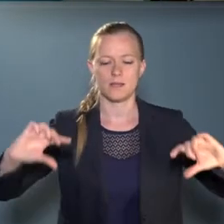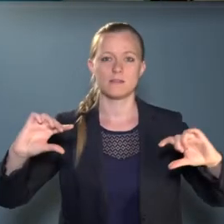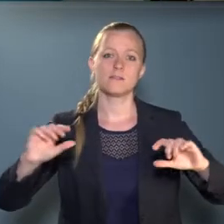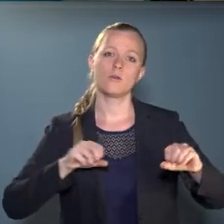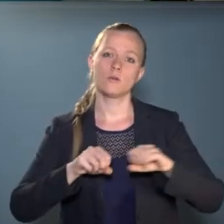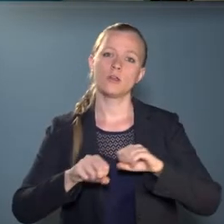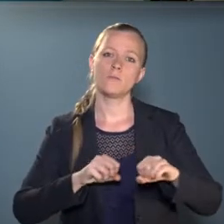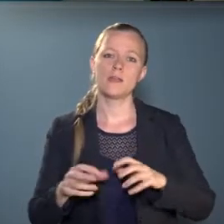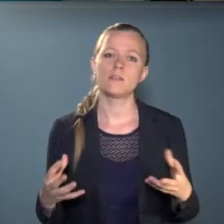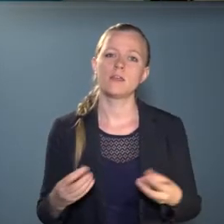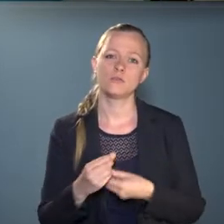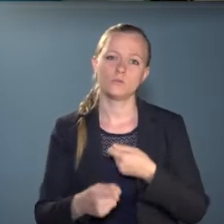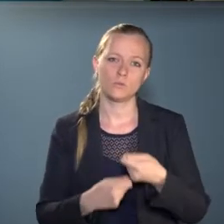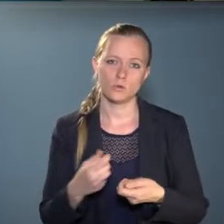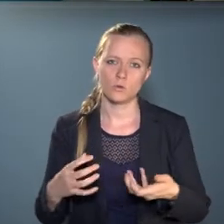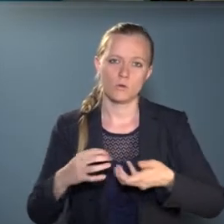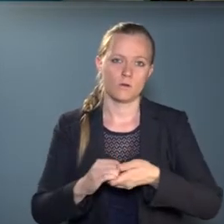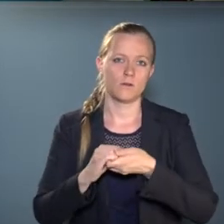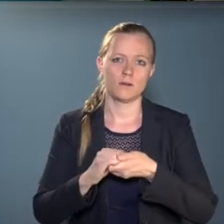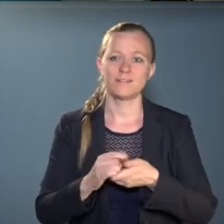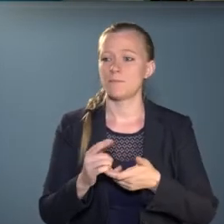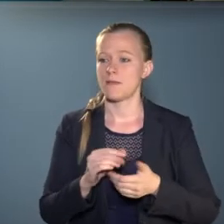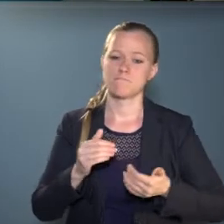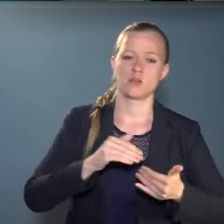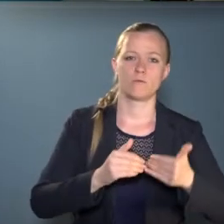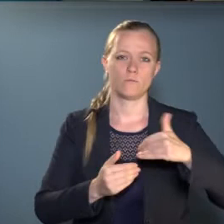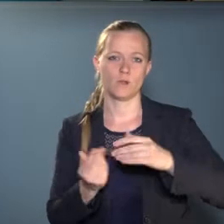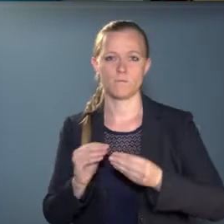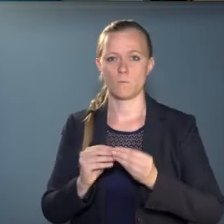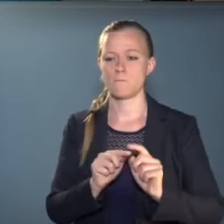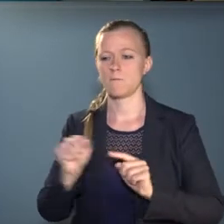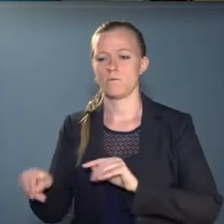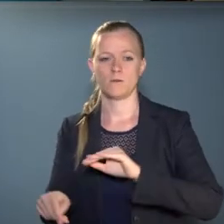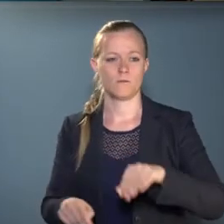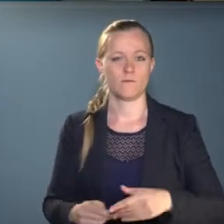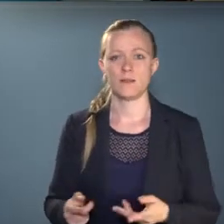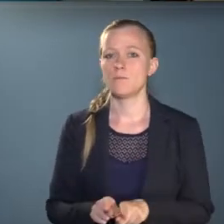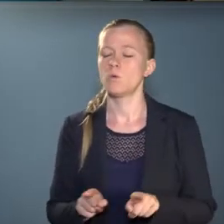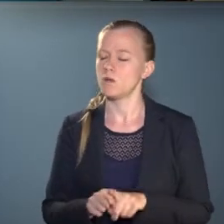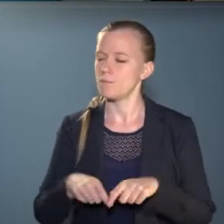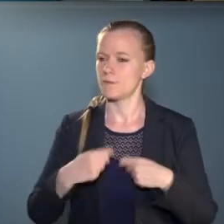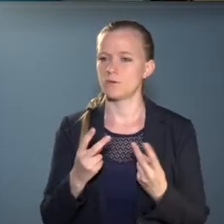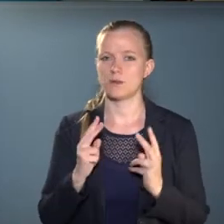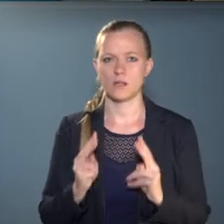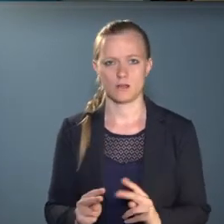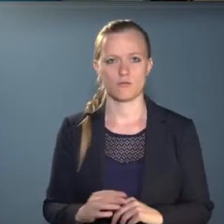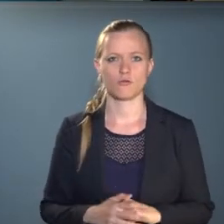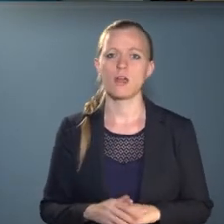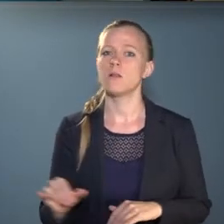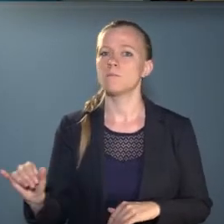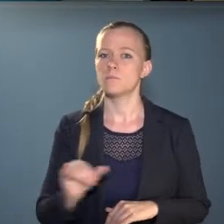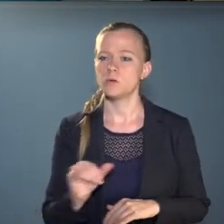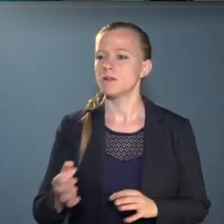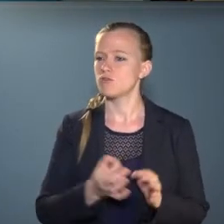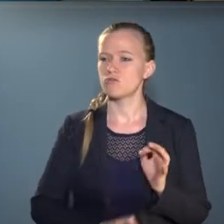önkormányzatok együttműködését, hiszen nem egymás fölé kell tolnunk a problémát, hanem egy olyan megoldást találni, ami Budapest